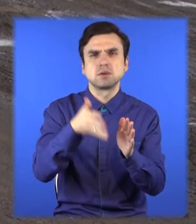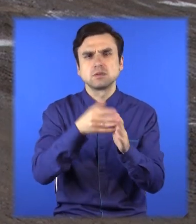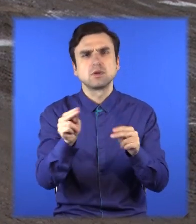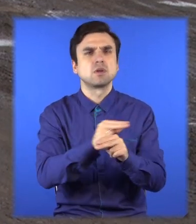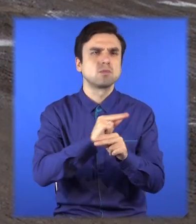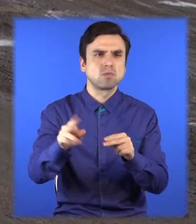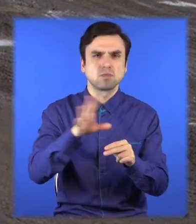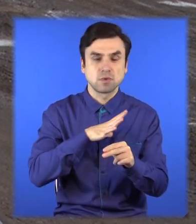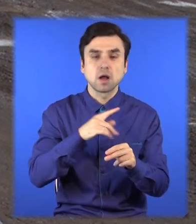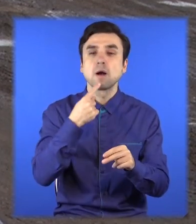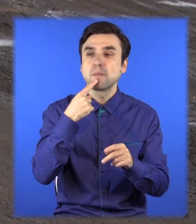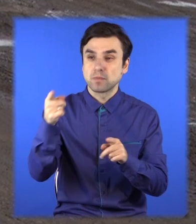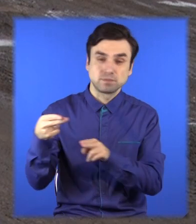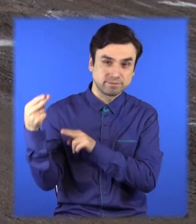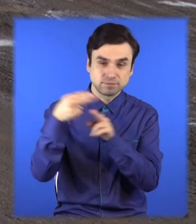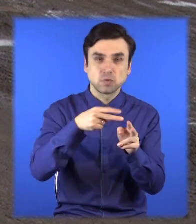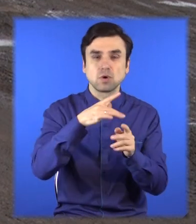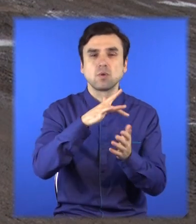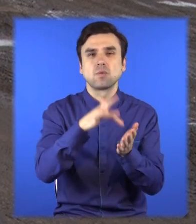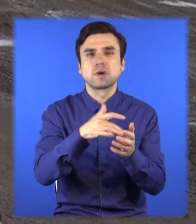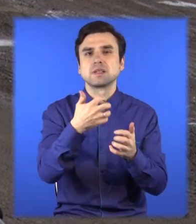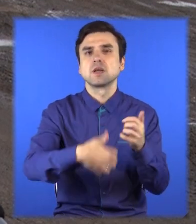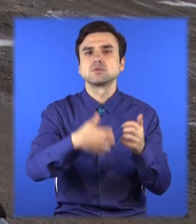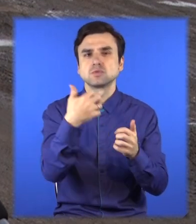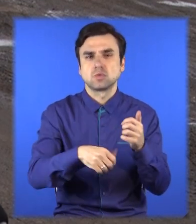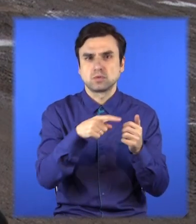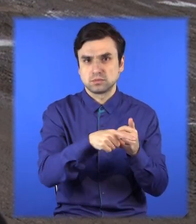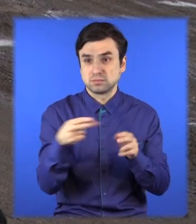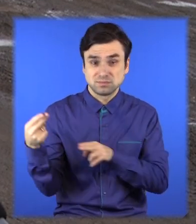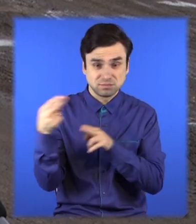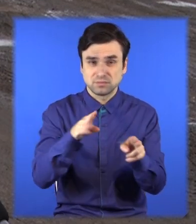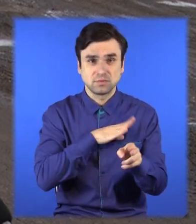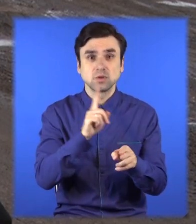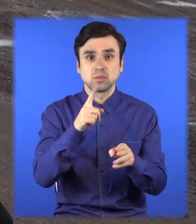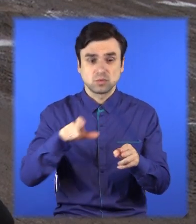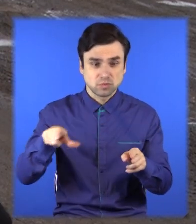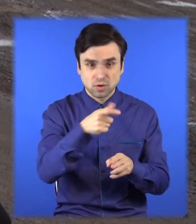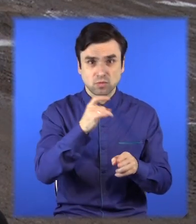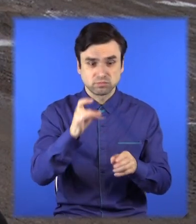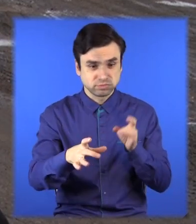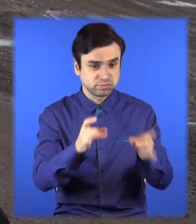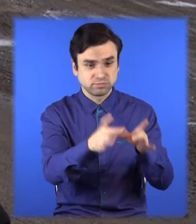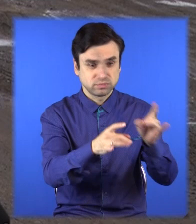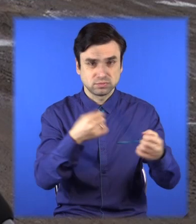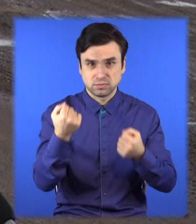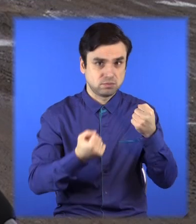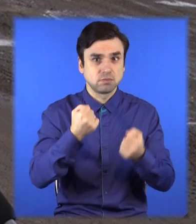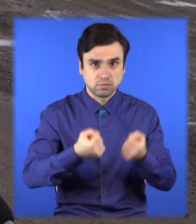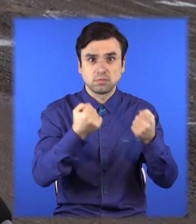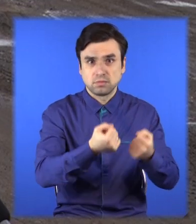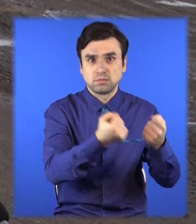сюда доедет. И таких дорог с ямами не счесть. Причина одна – непрофессионализм власти, коррупция и